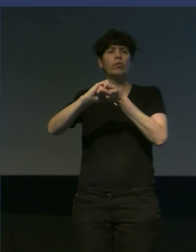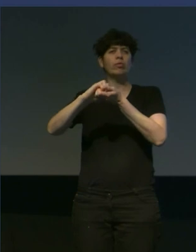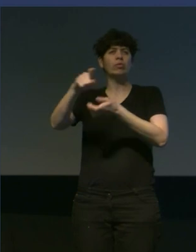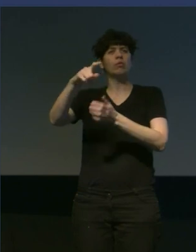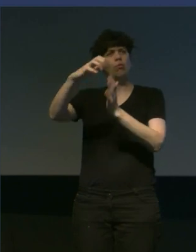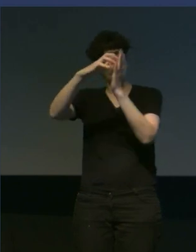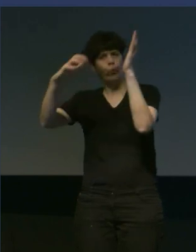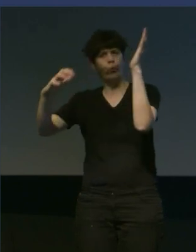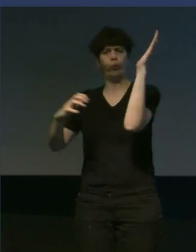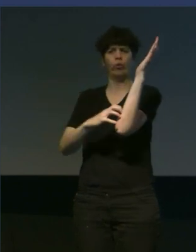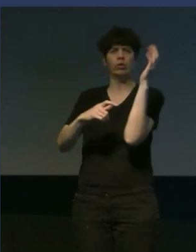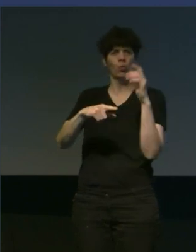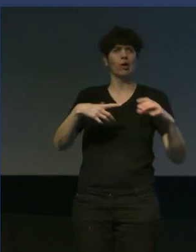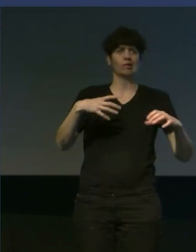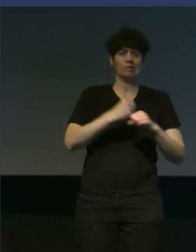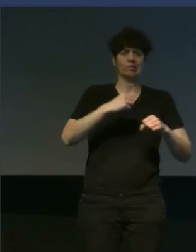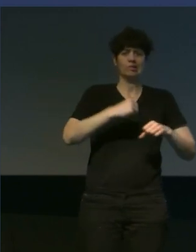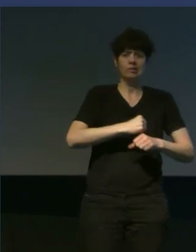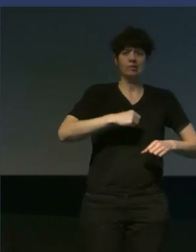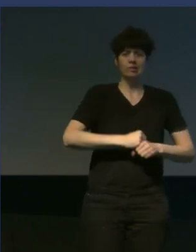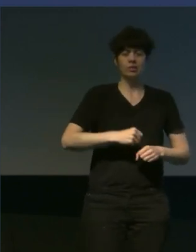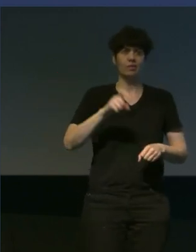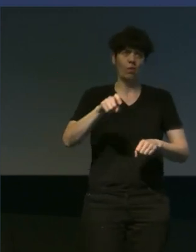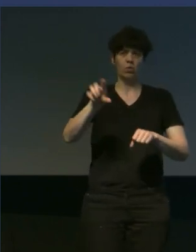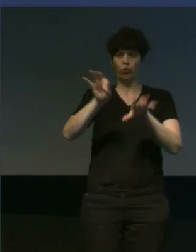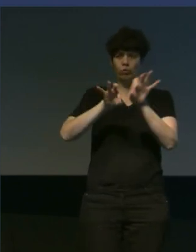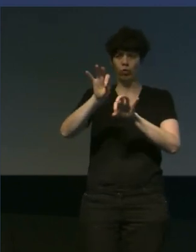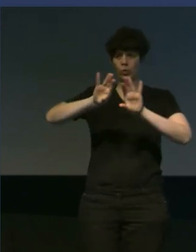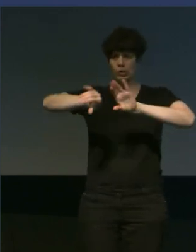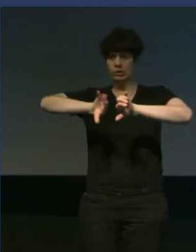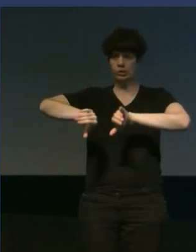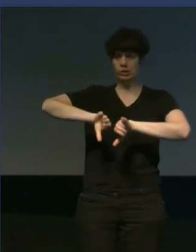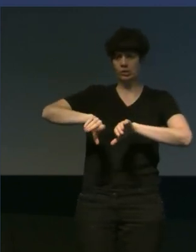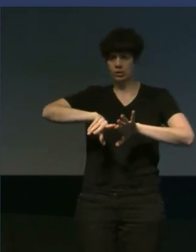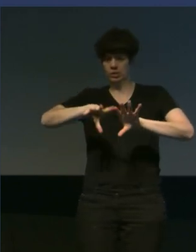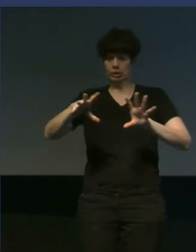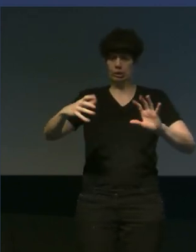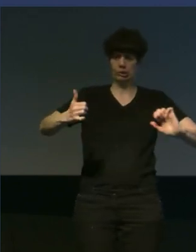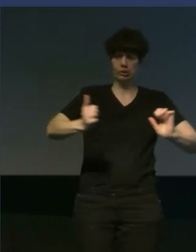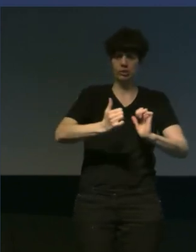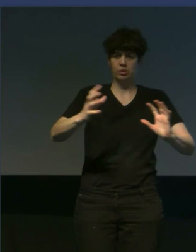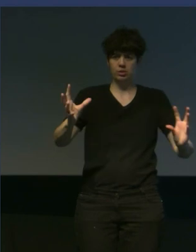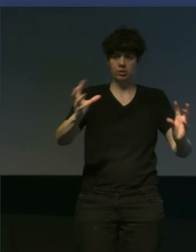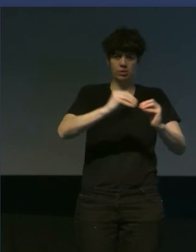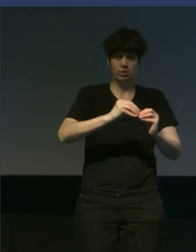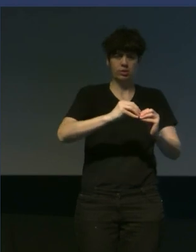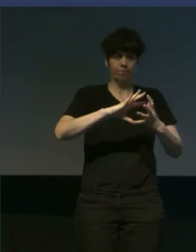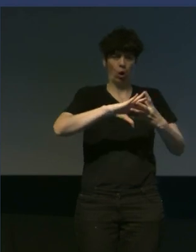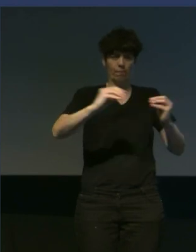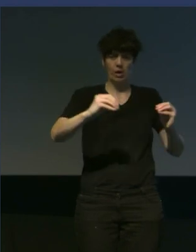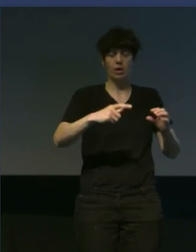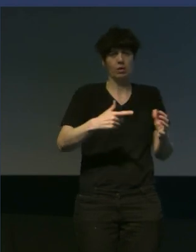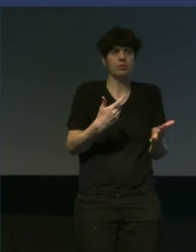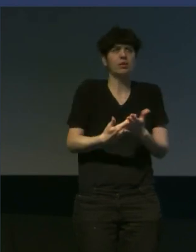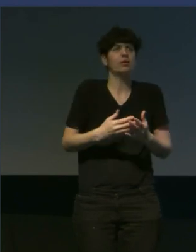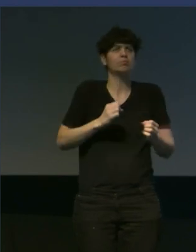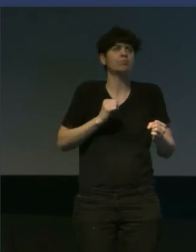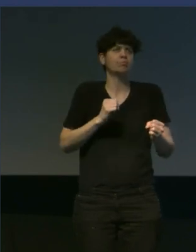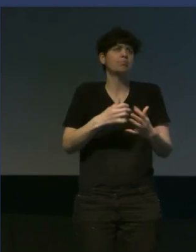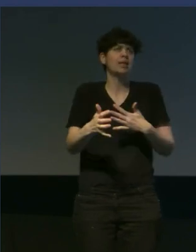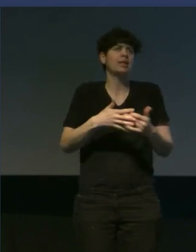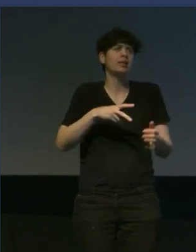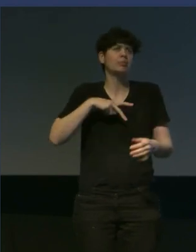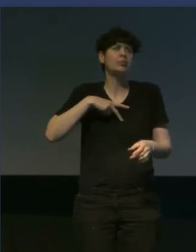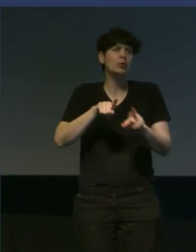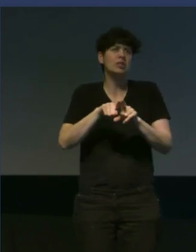que j'en avais. J'ai dû faire des choix pour rentrer dans ces formats-là. Donc, c'est mon métier de gâteau petit, de faire des choix